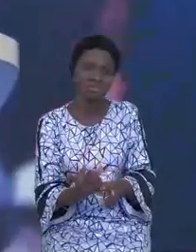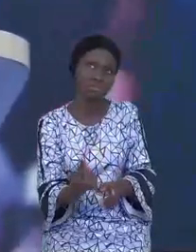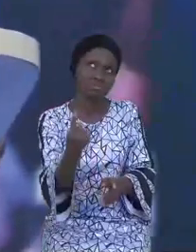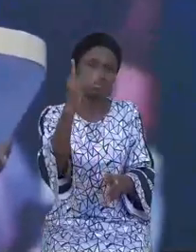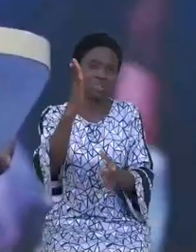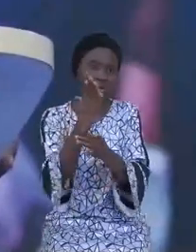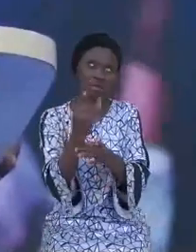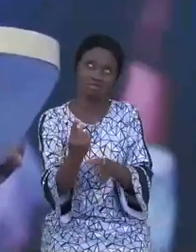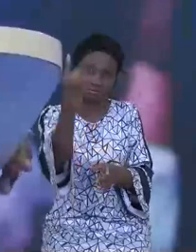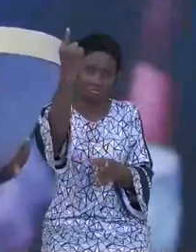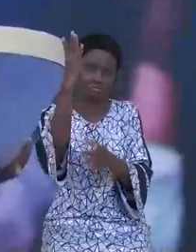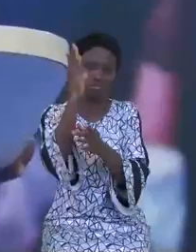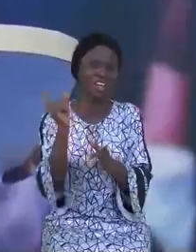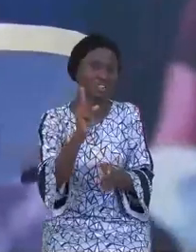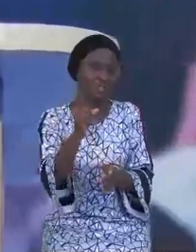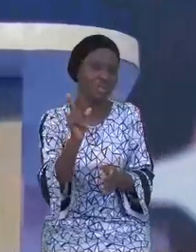partout où tu es.